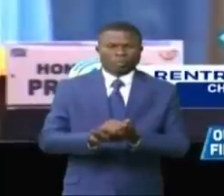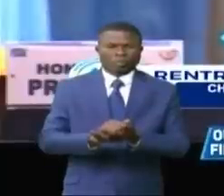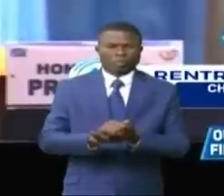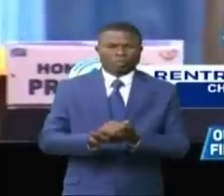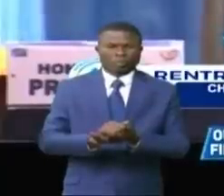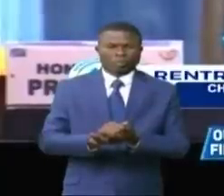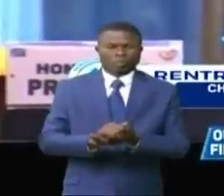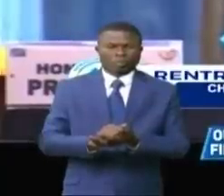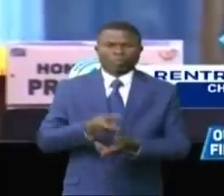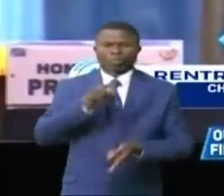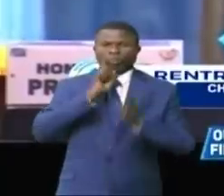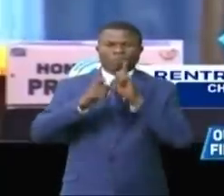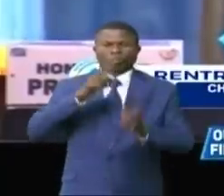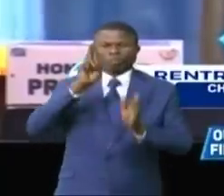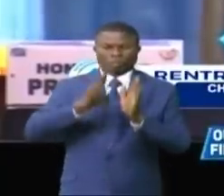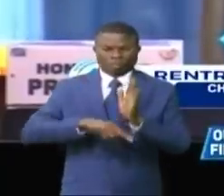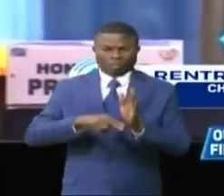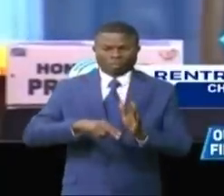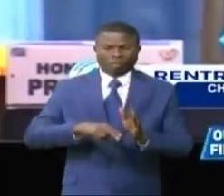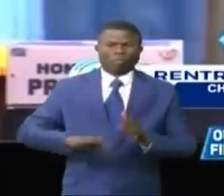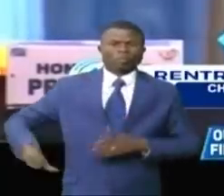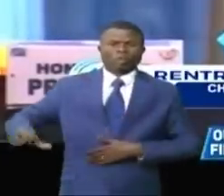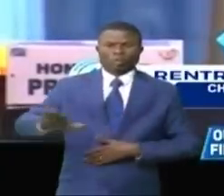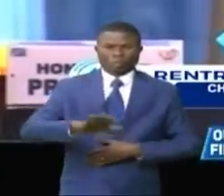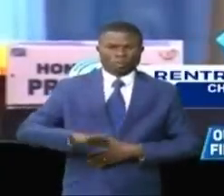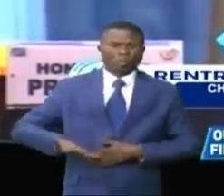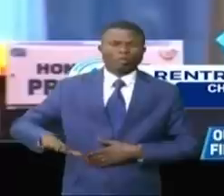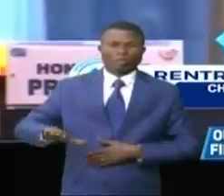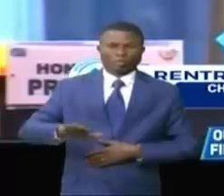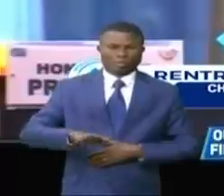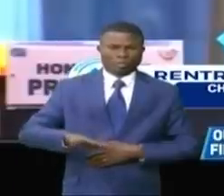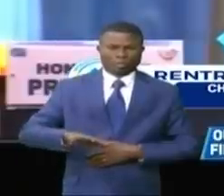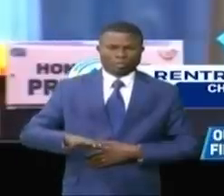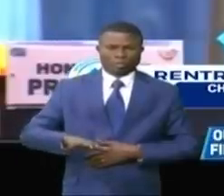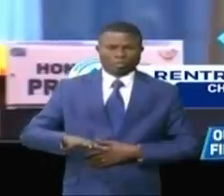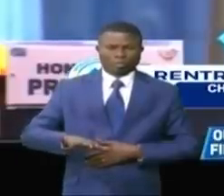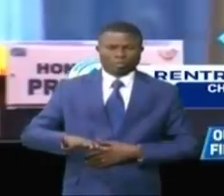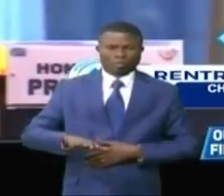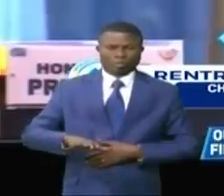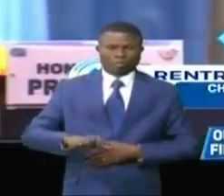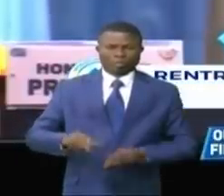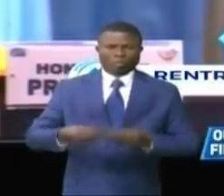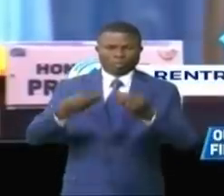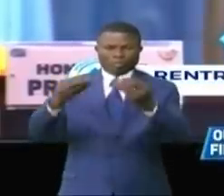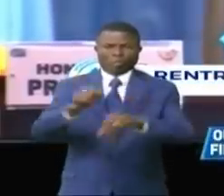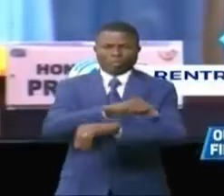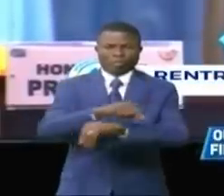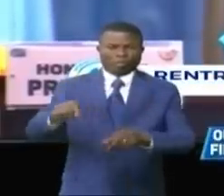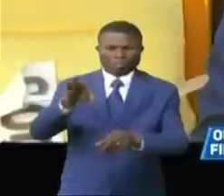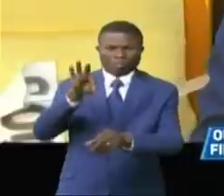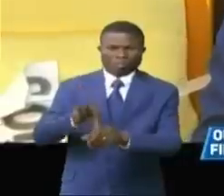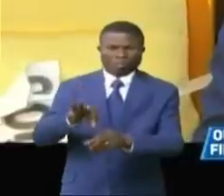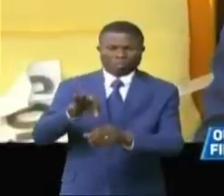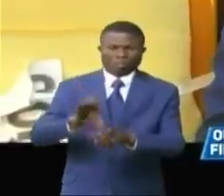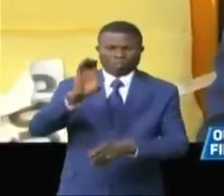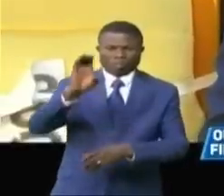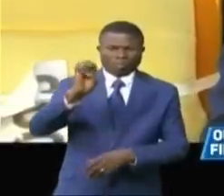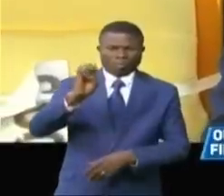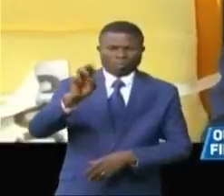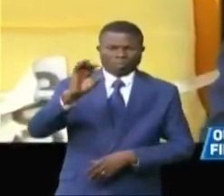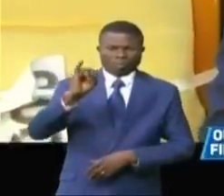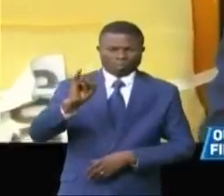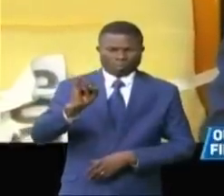le Parlement de la République a doté la CENI des